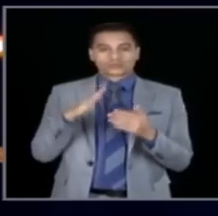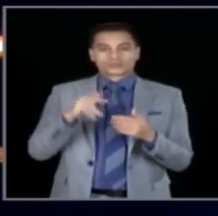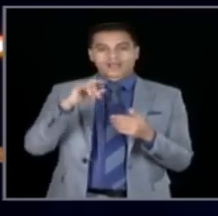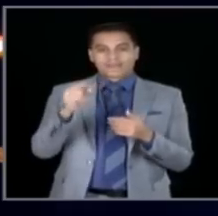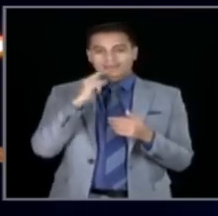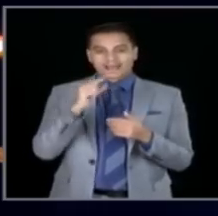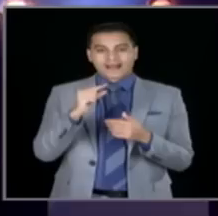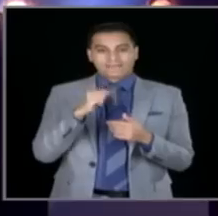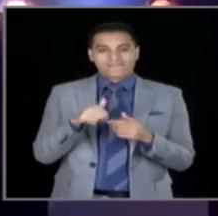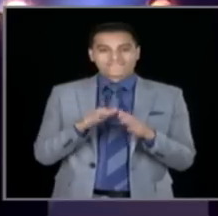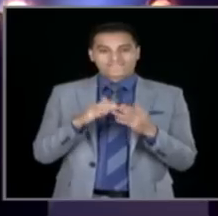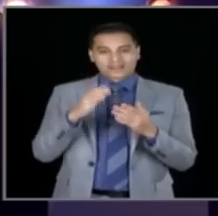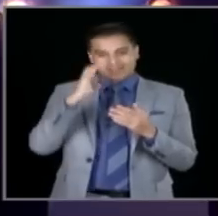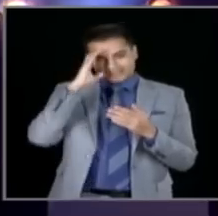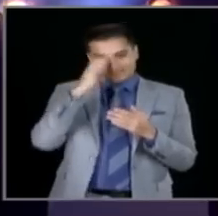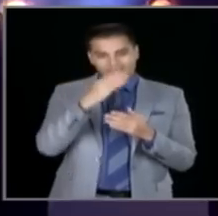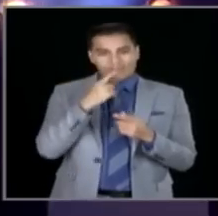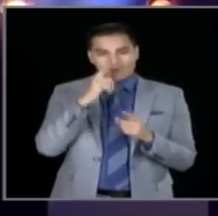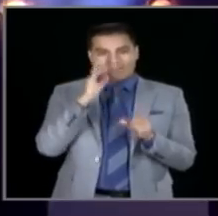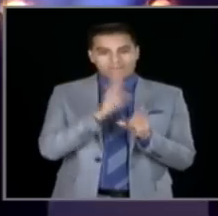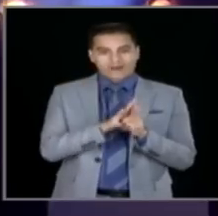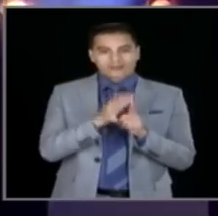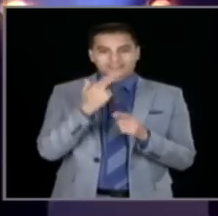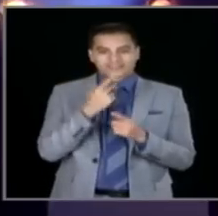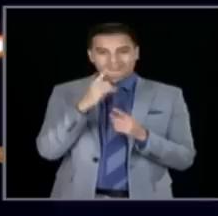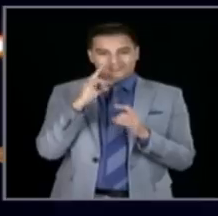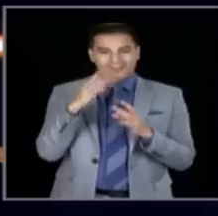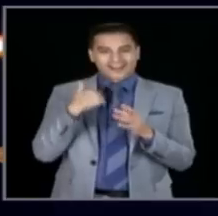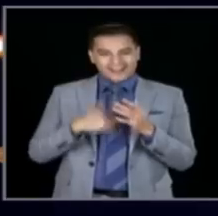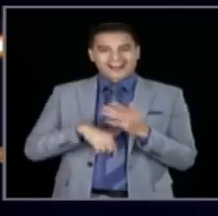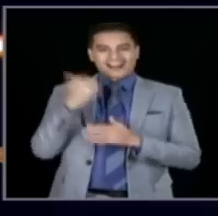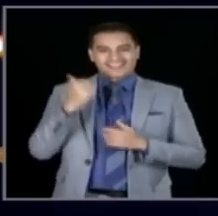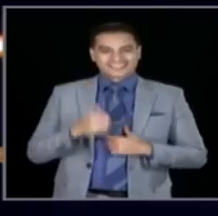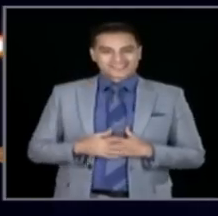لفريق الزمالك؟ يعني ربنا معاكم ان شاء الله، بس احنا اللي هنكسب ان شاء الله.